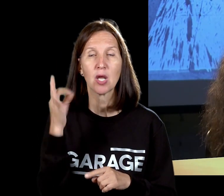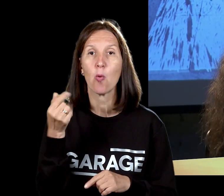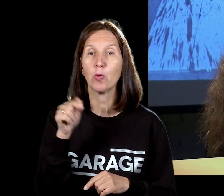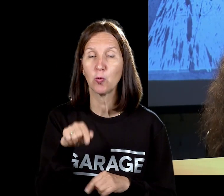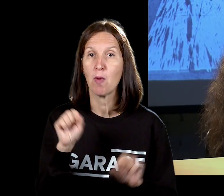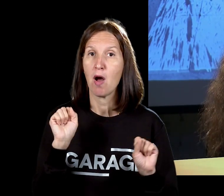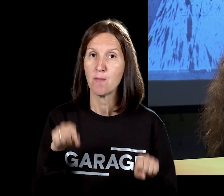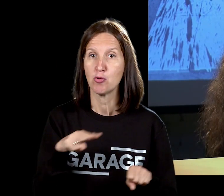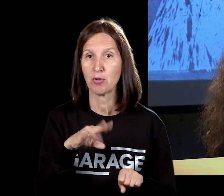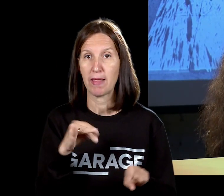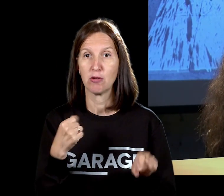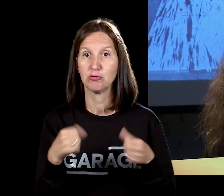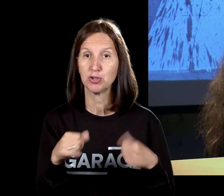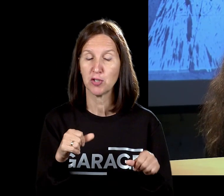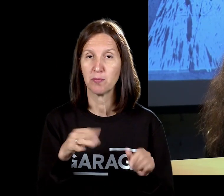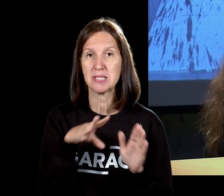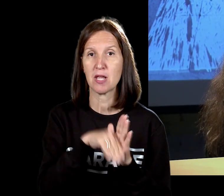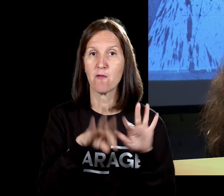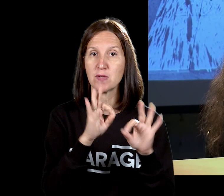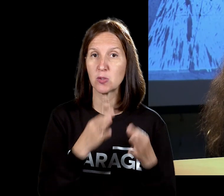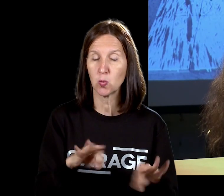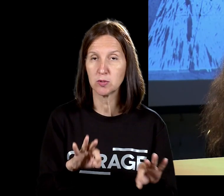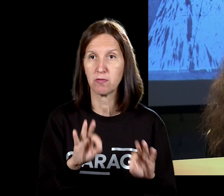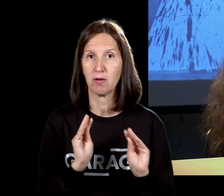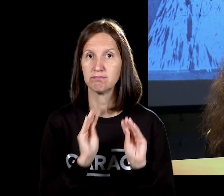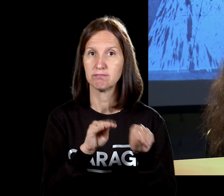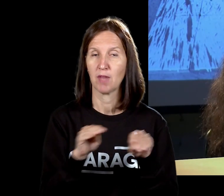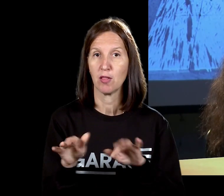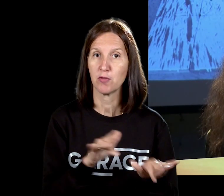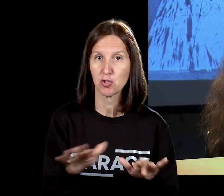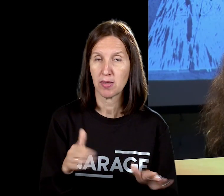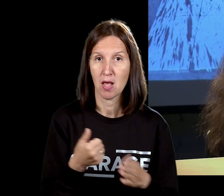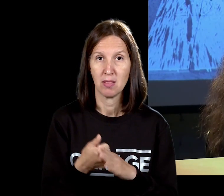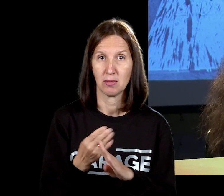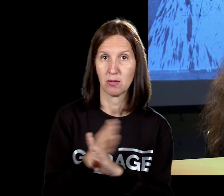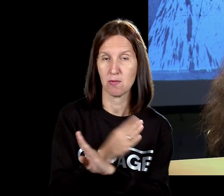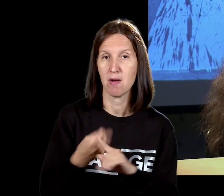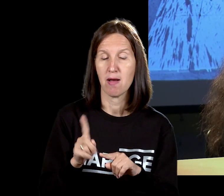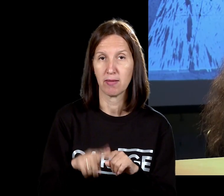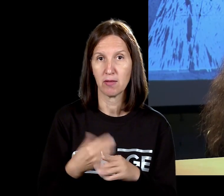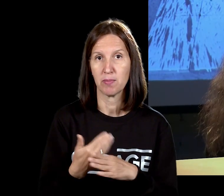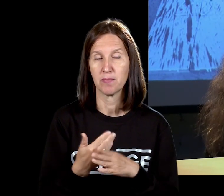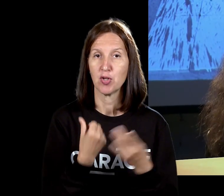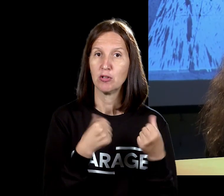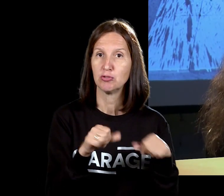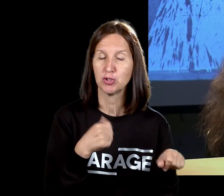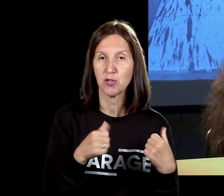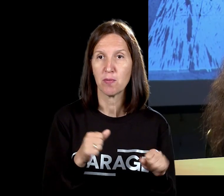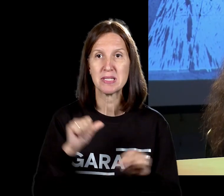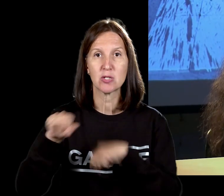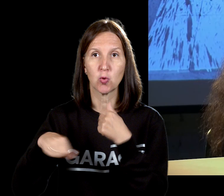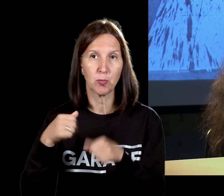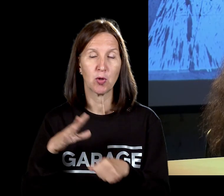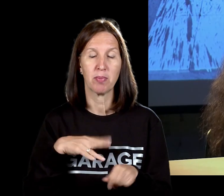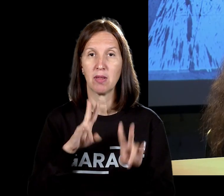живопись движение, можно ли внести в искусство, которое до этого были неподвижными, такие как живописное полотно и скульптура,